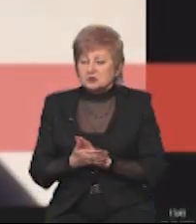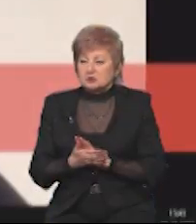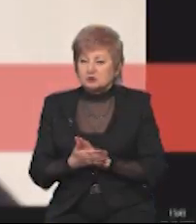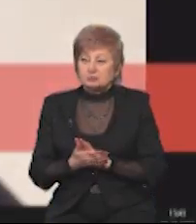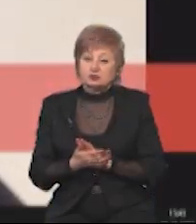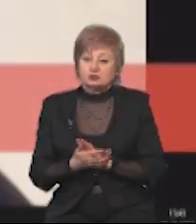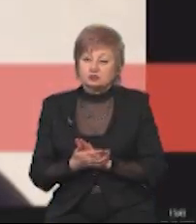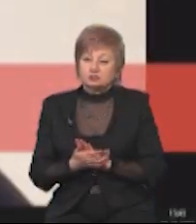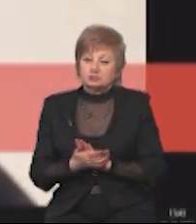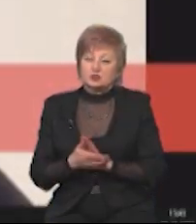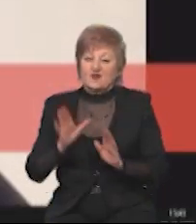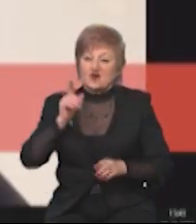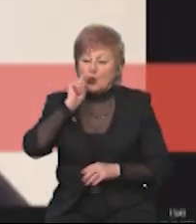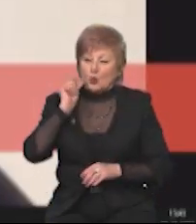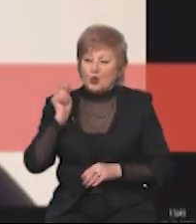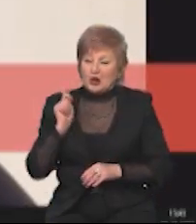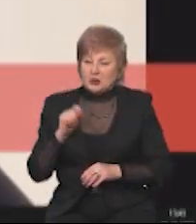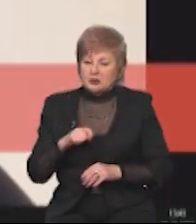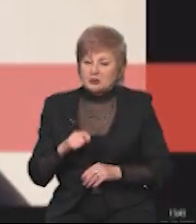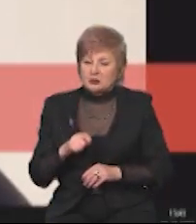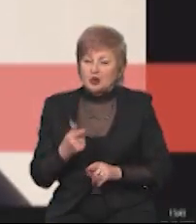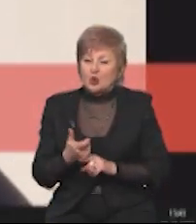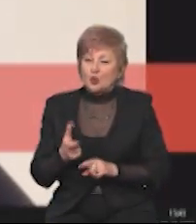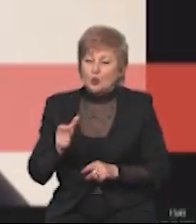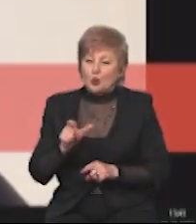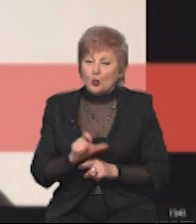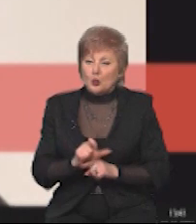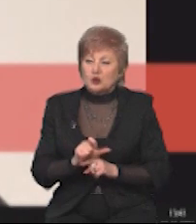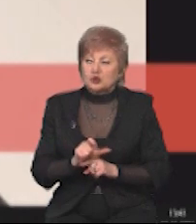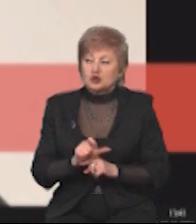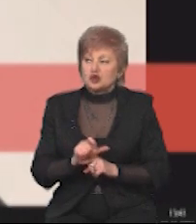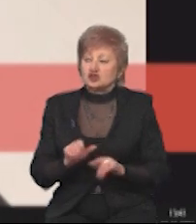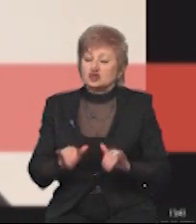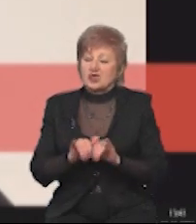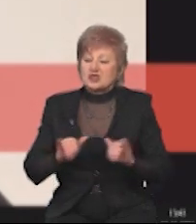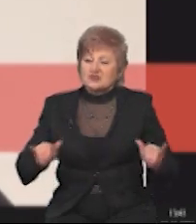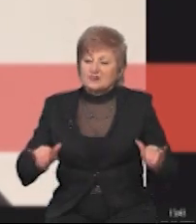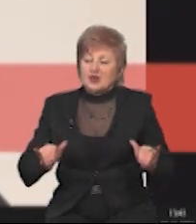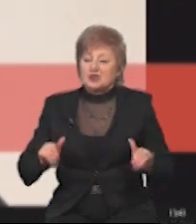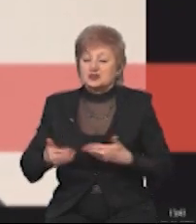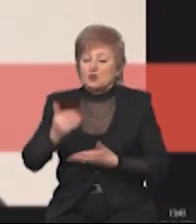сложилась. Да? В Україні дуже розвивалось в останнє время